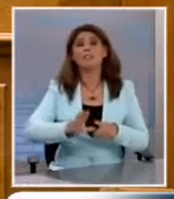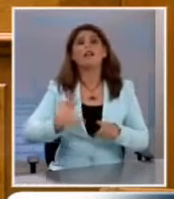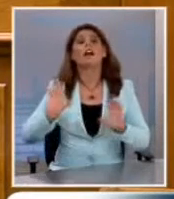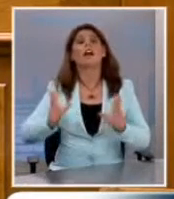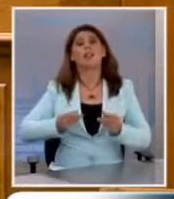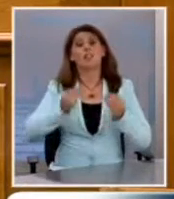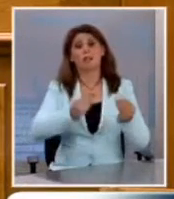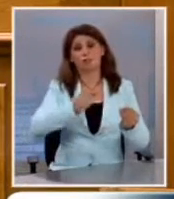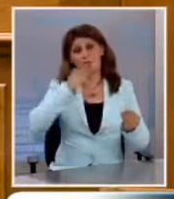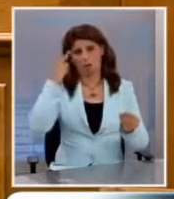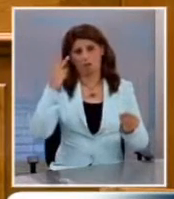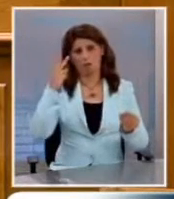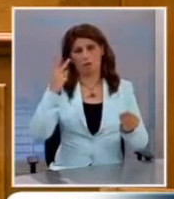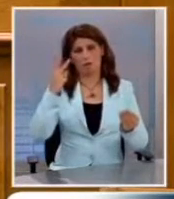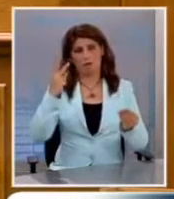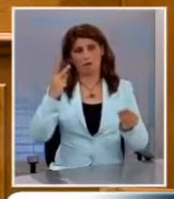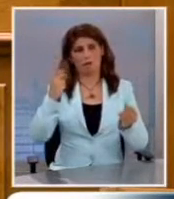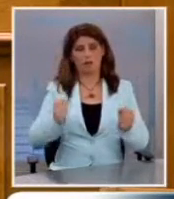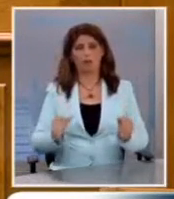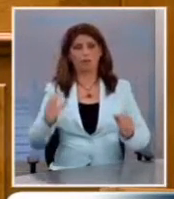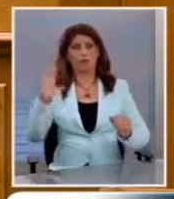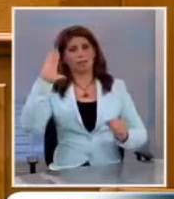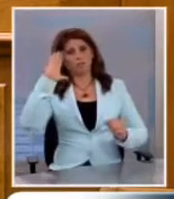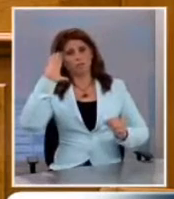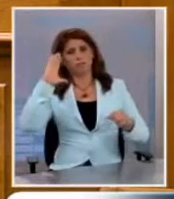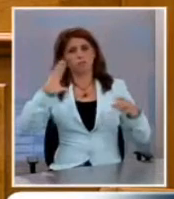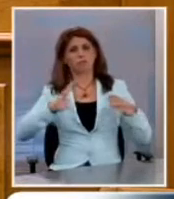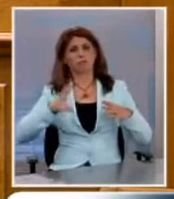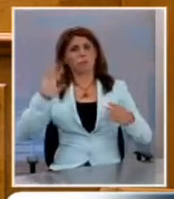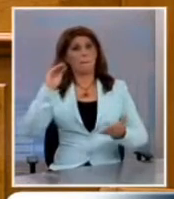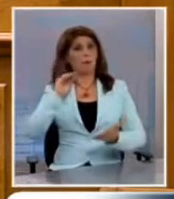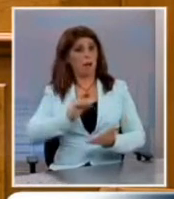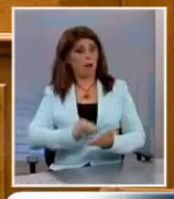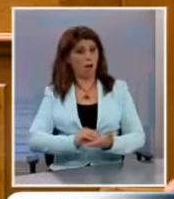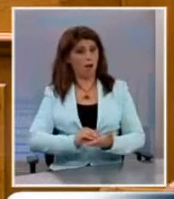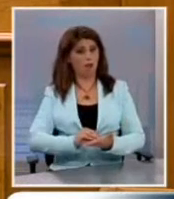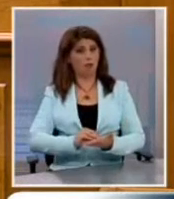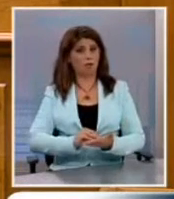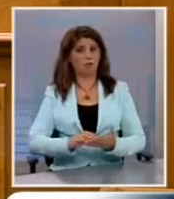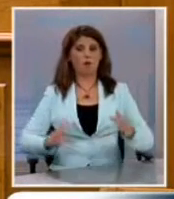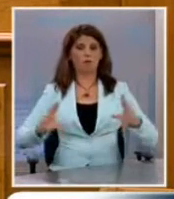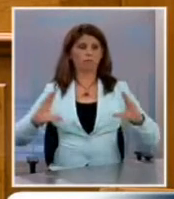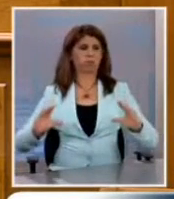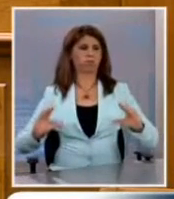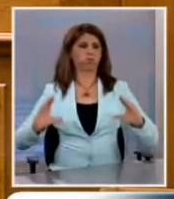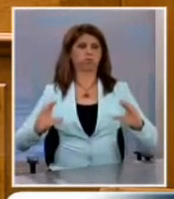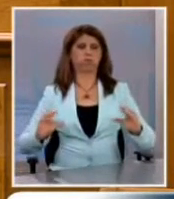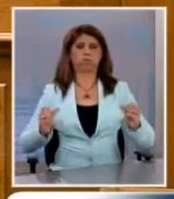δεν σας έδωσε το δικαίωμα να καθίσετε αναπαυτικά για μια ακόμα φορά σε υπουργικούς τόκους.